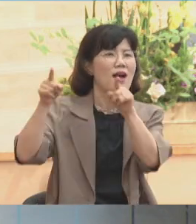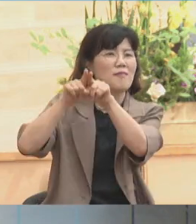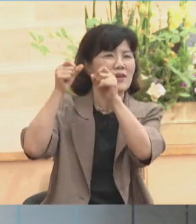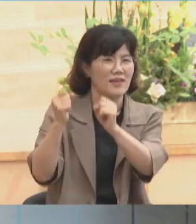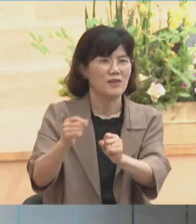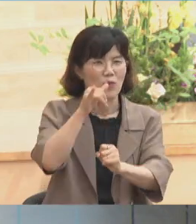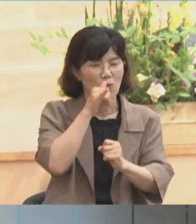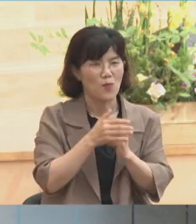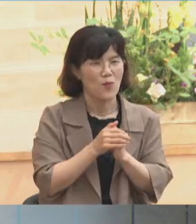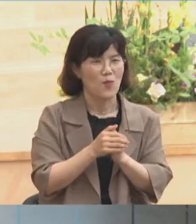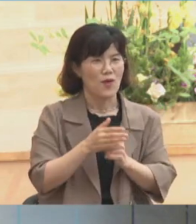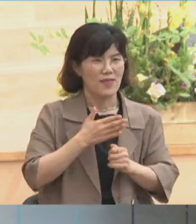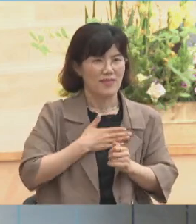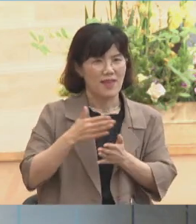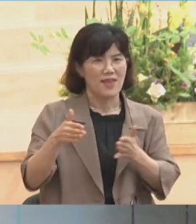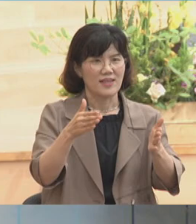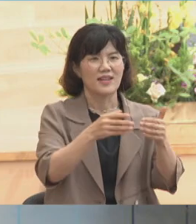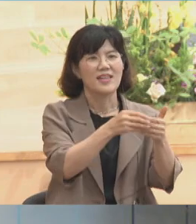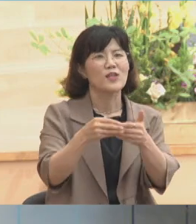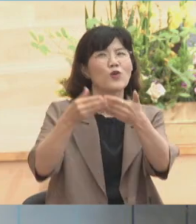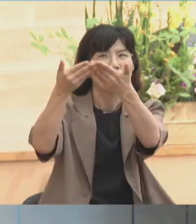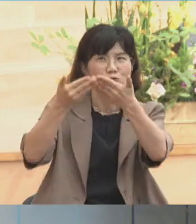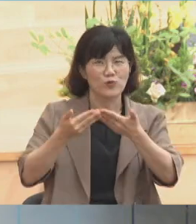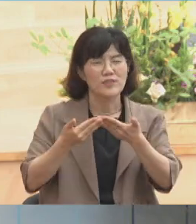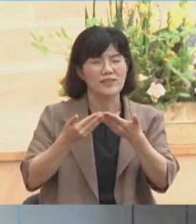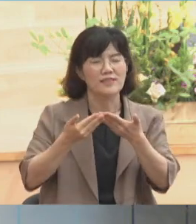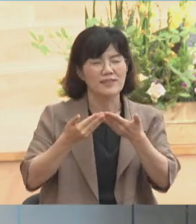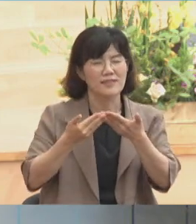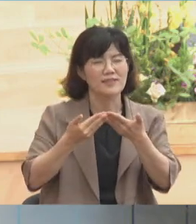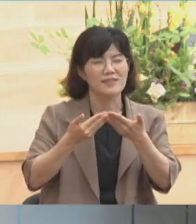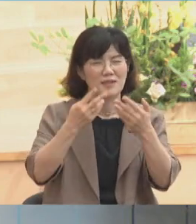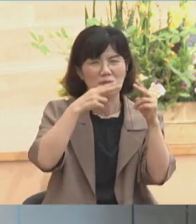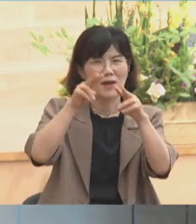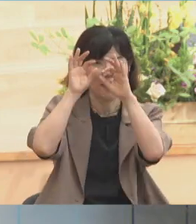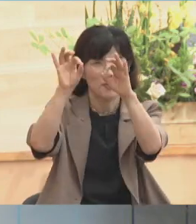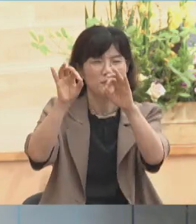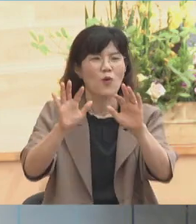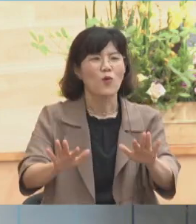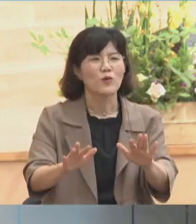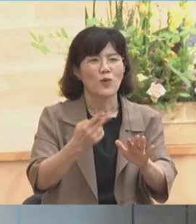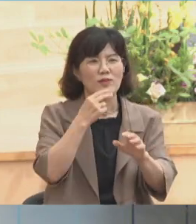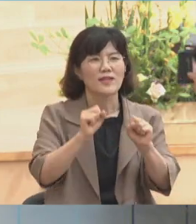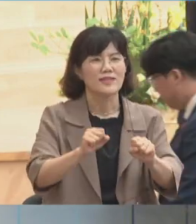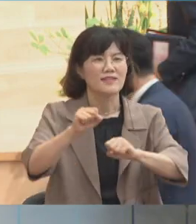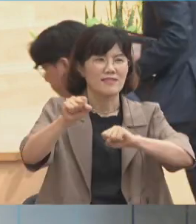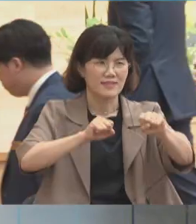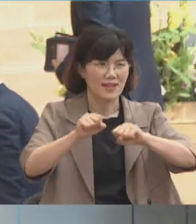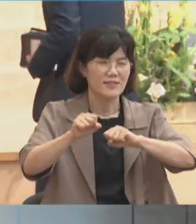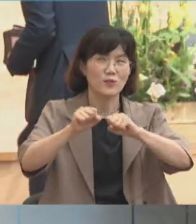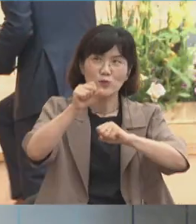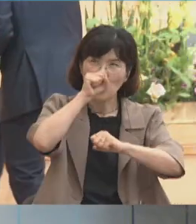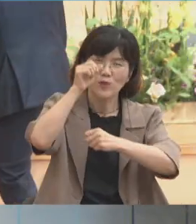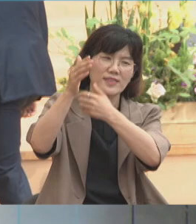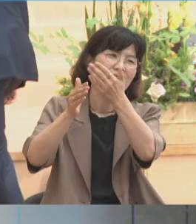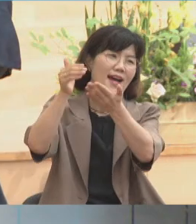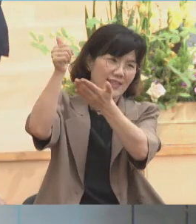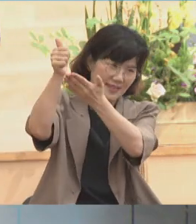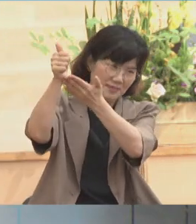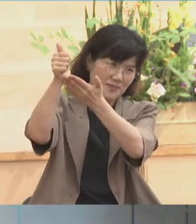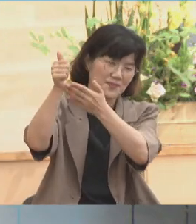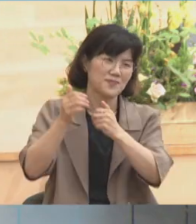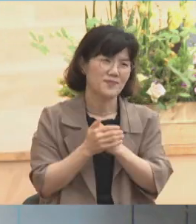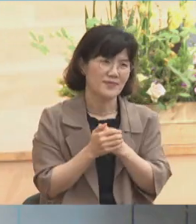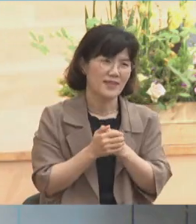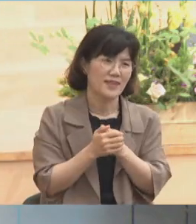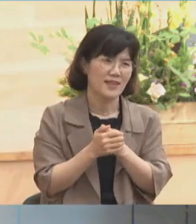계시며 저의 길을 인도하고 계심을 바라봅니다. 오늘도 살아계셔서 역사하시는 좋으신 우리 하나님은